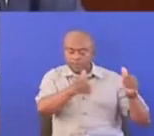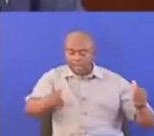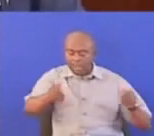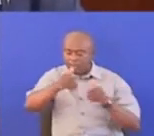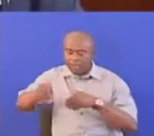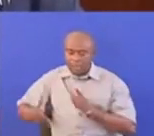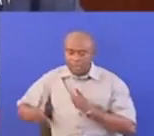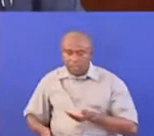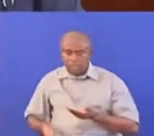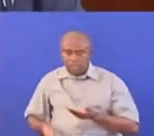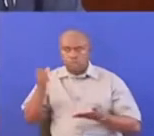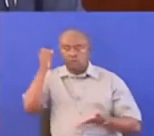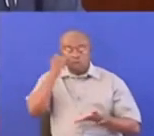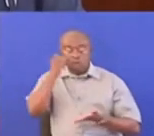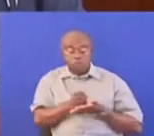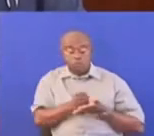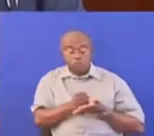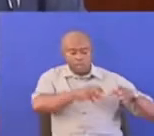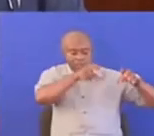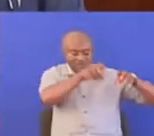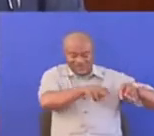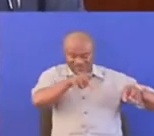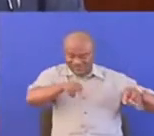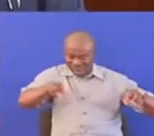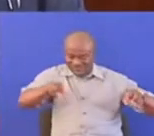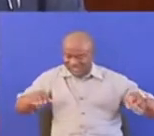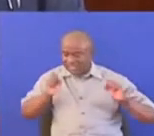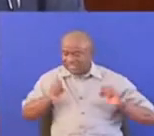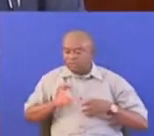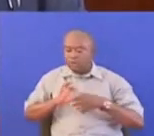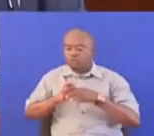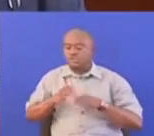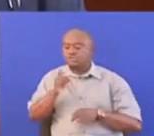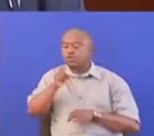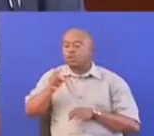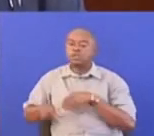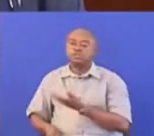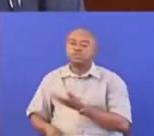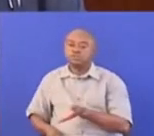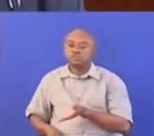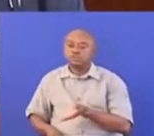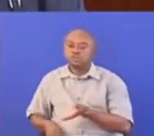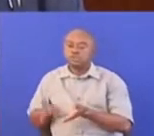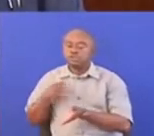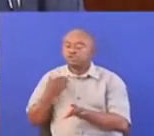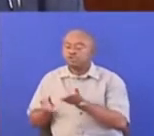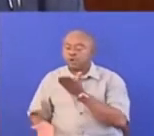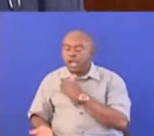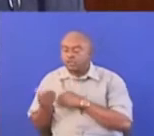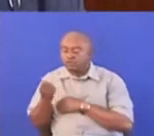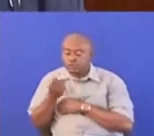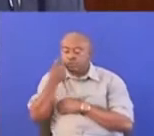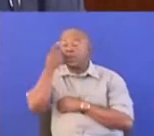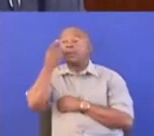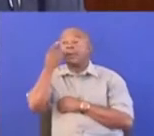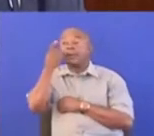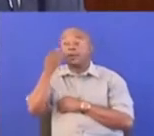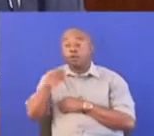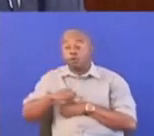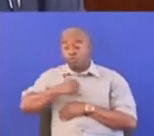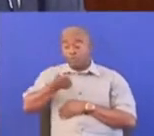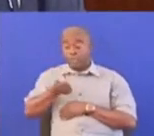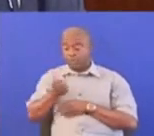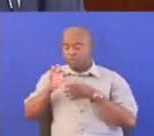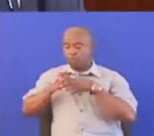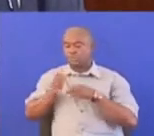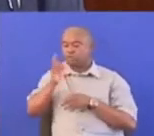kwenda kuweka alama, kwa maana ya beacons, wananchi wawepo. Tusizungumze tu kwamba tumetenga eneo la